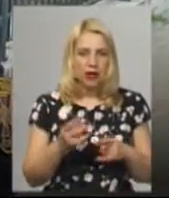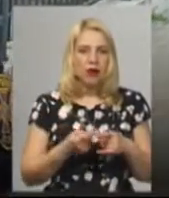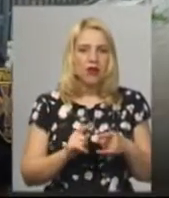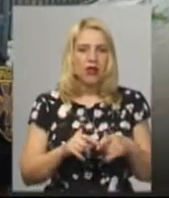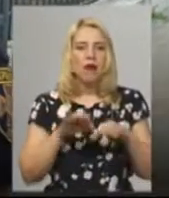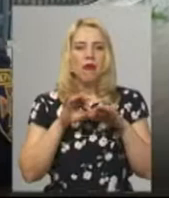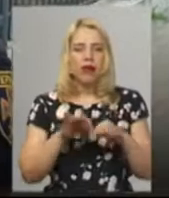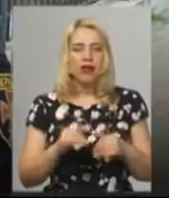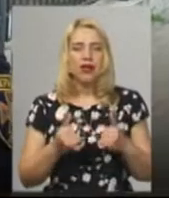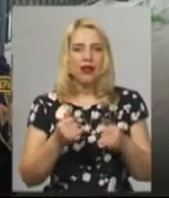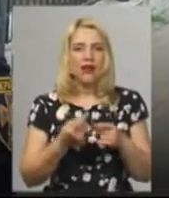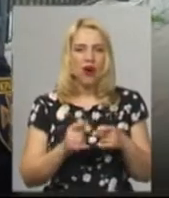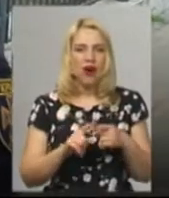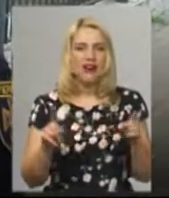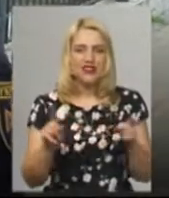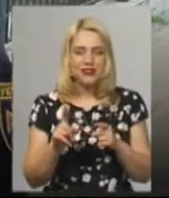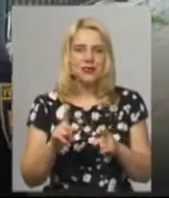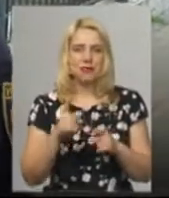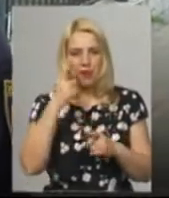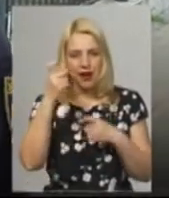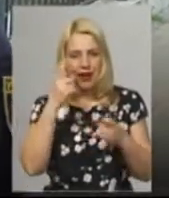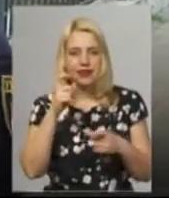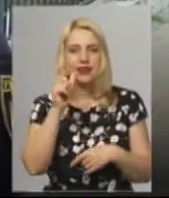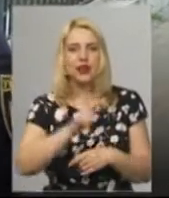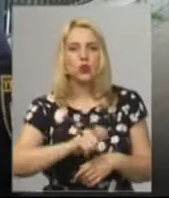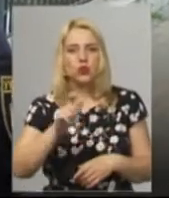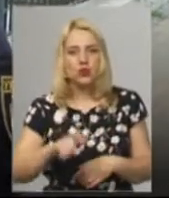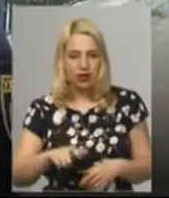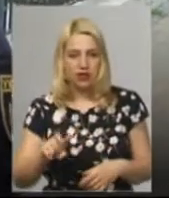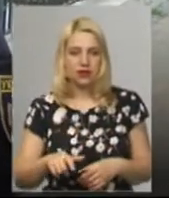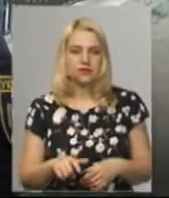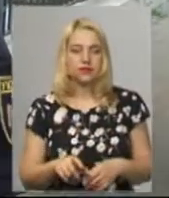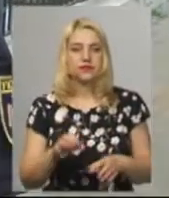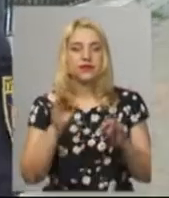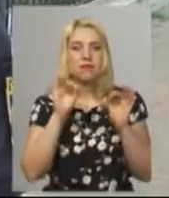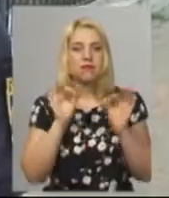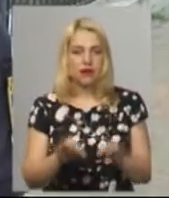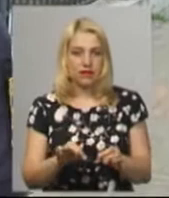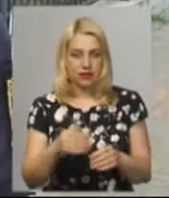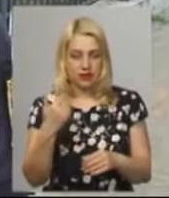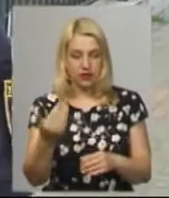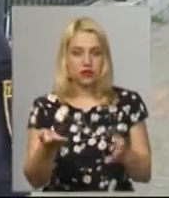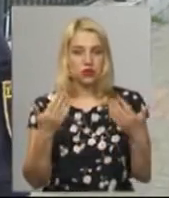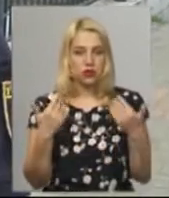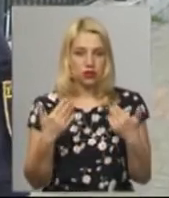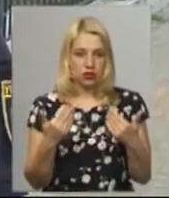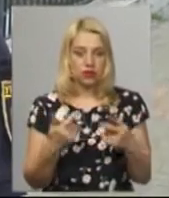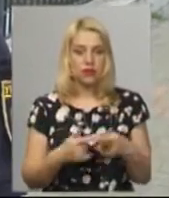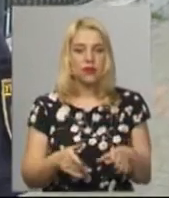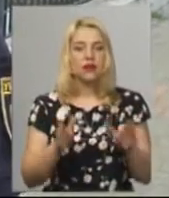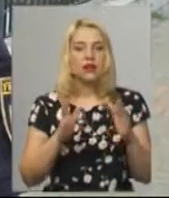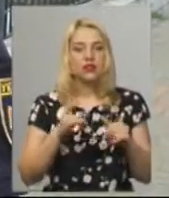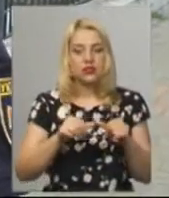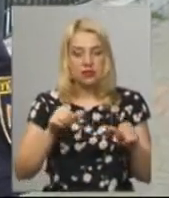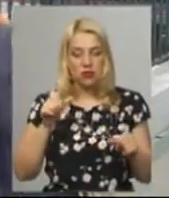потрібні, адже в першу чергу вони проводяться для того, щоб попередити людей на рахунок правильності